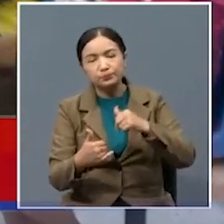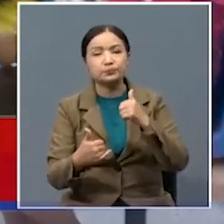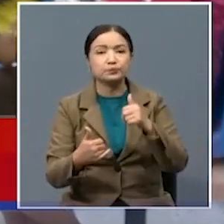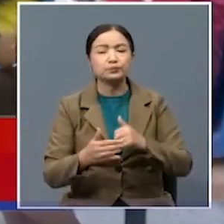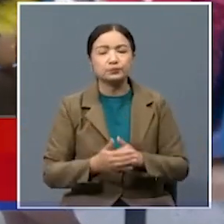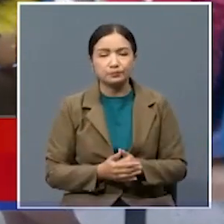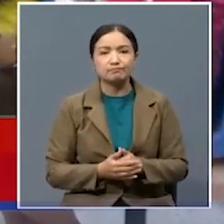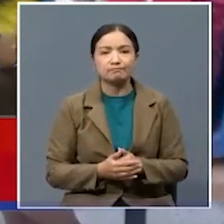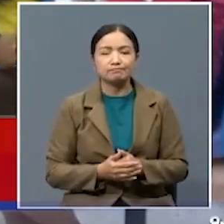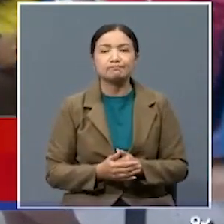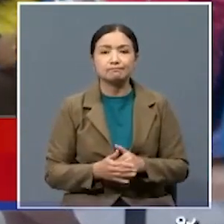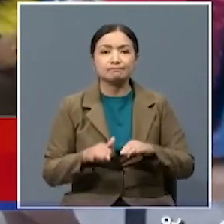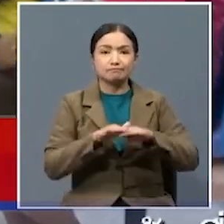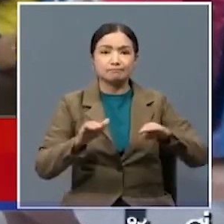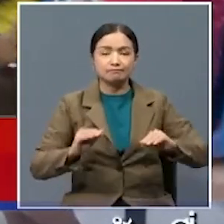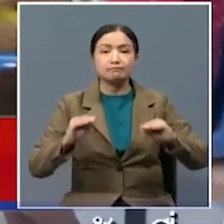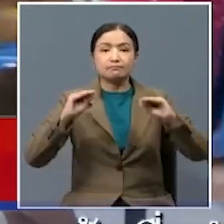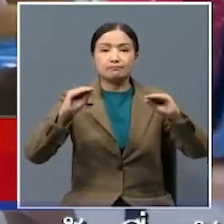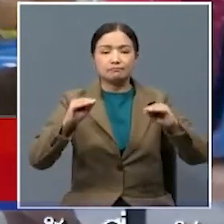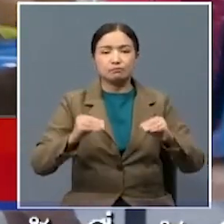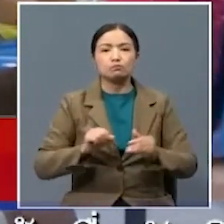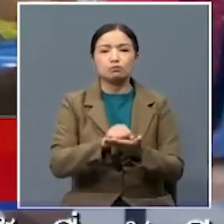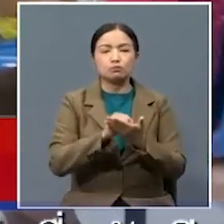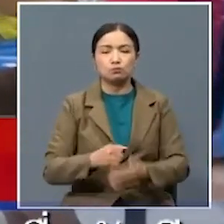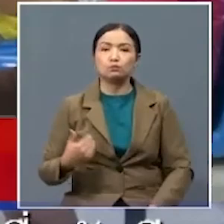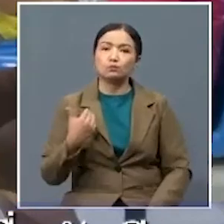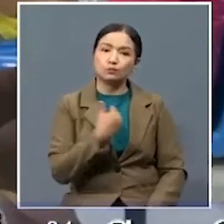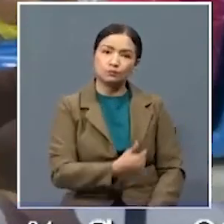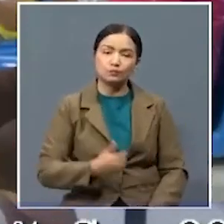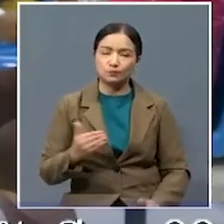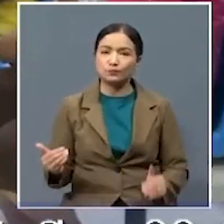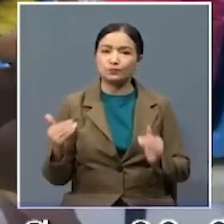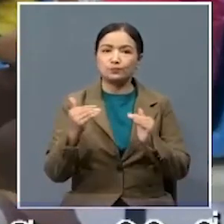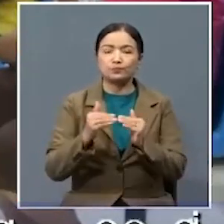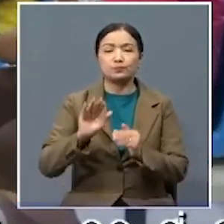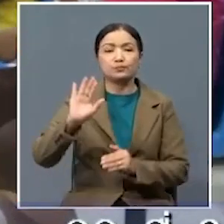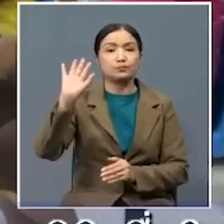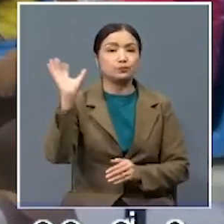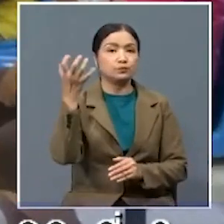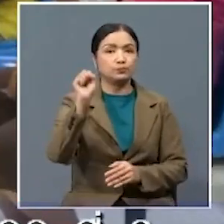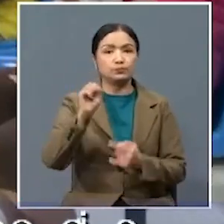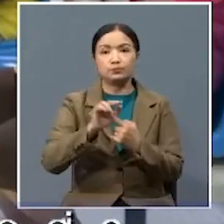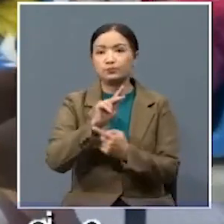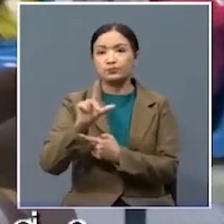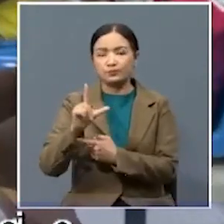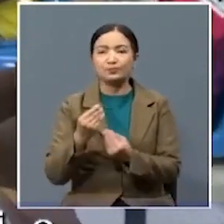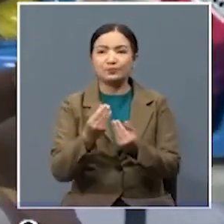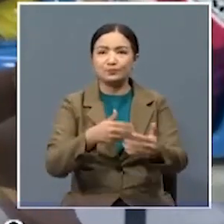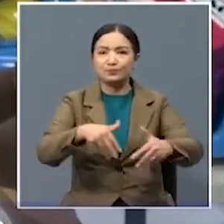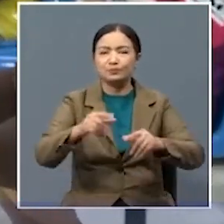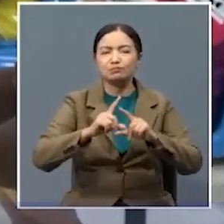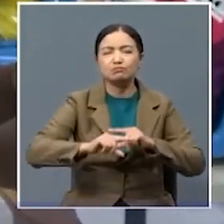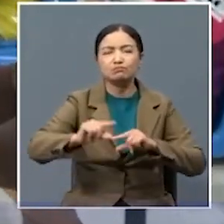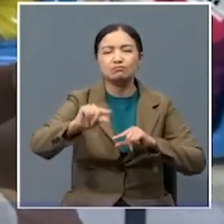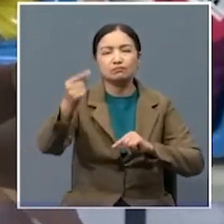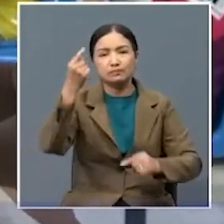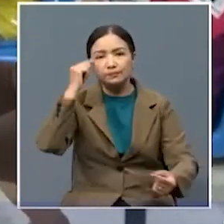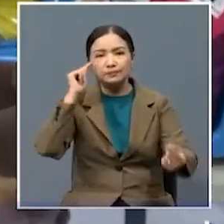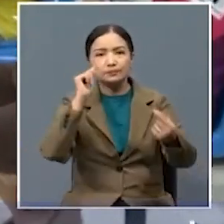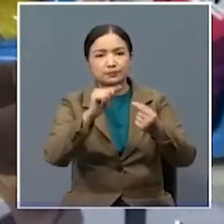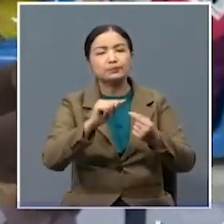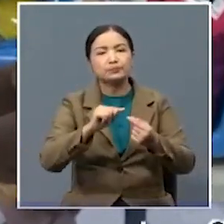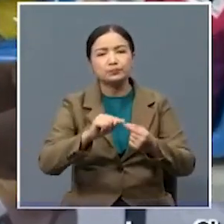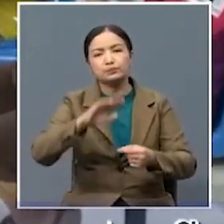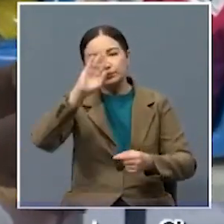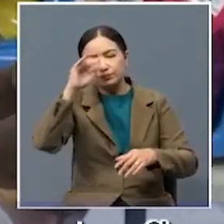จากนั้นนะคะการยกระดับมาตรฐานระบบบริการสุขภาพเพื่อเทียบเท่ากับมาตรฐานสากลนั้นก็เพื่อให้ประชาชนในพื้นที่ห่างไกลได้เข้าถึงการรัก